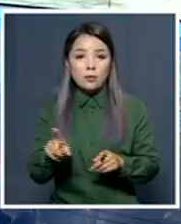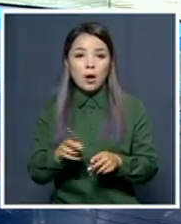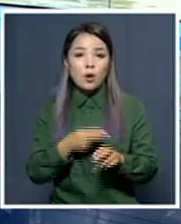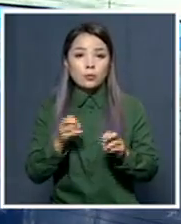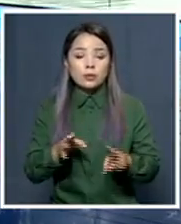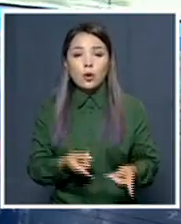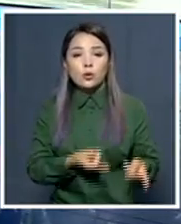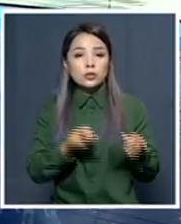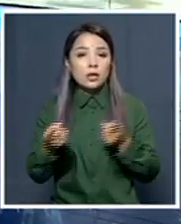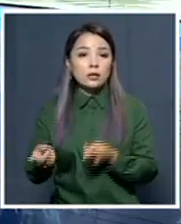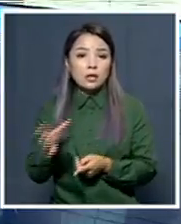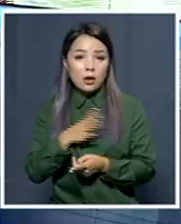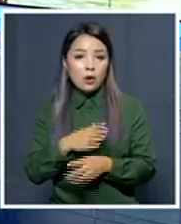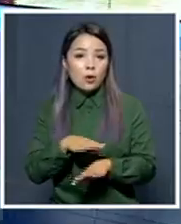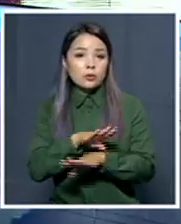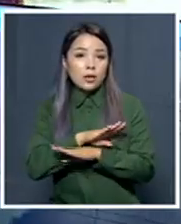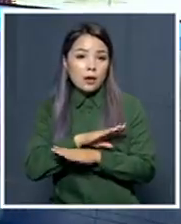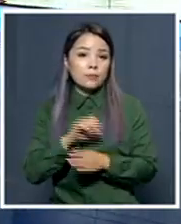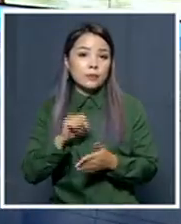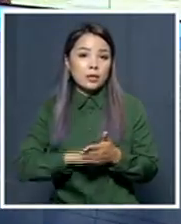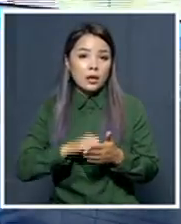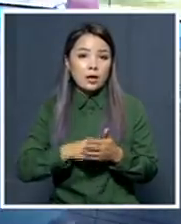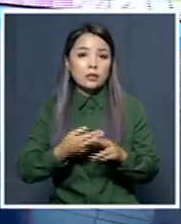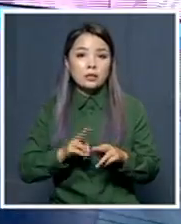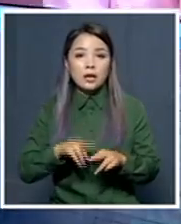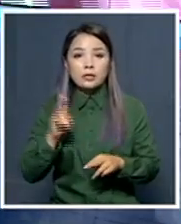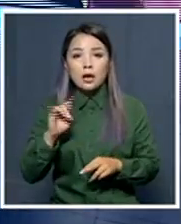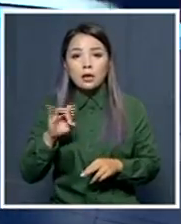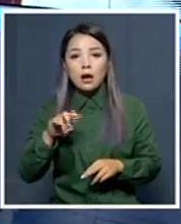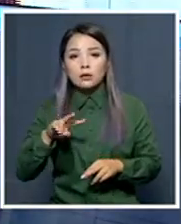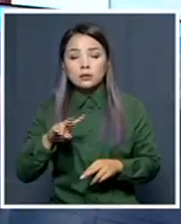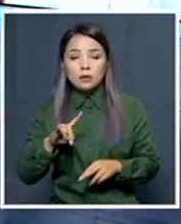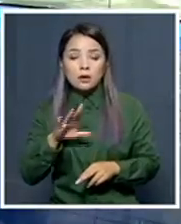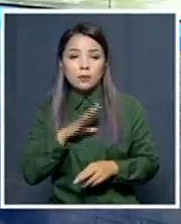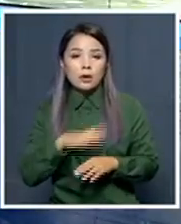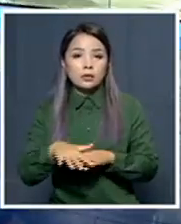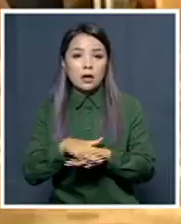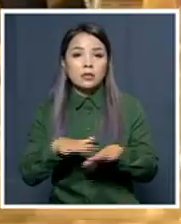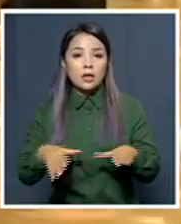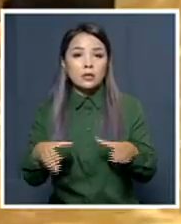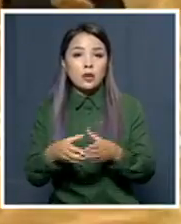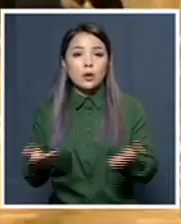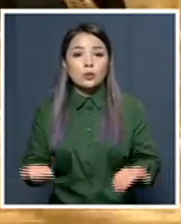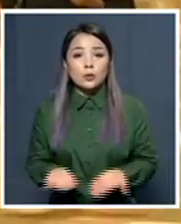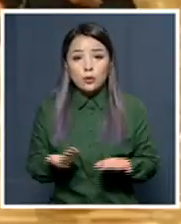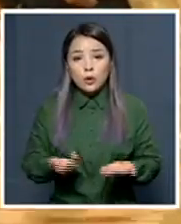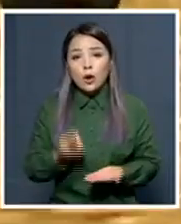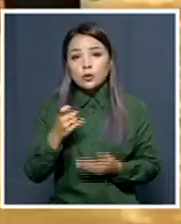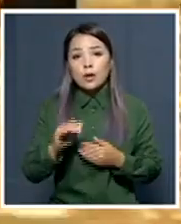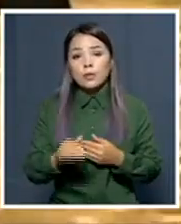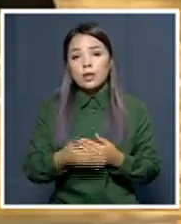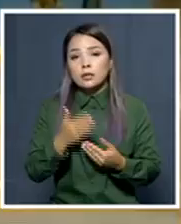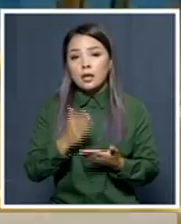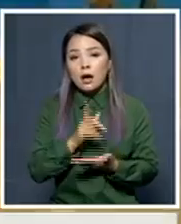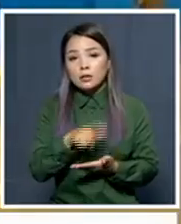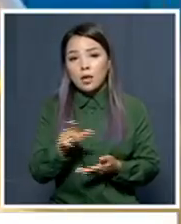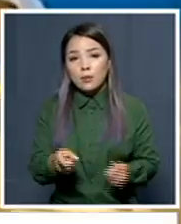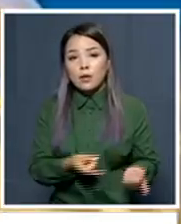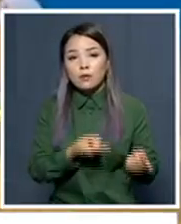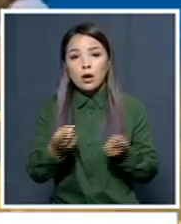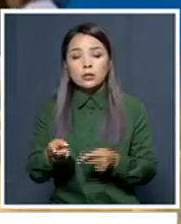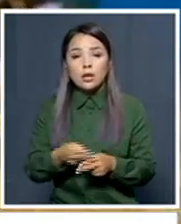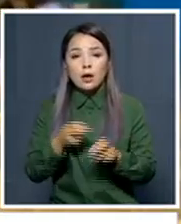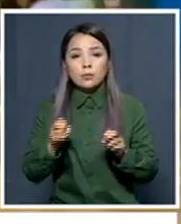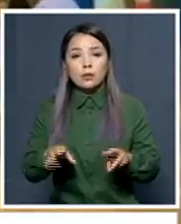көшірілген. Құрбандардың жартысына жуығы Керала штатының тұрғындары. Бұл аймақтың өзінде 100 мыңдай адам эвакуацияланған. Жергілікті